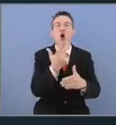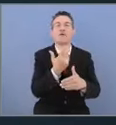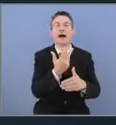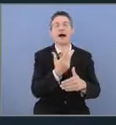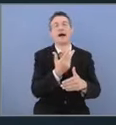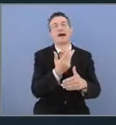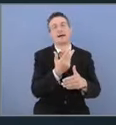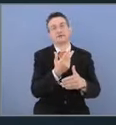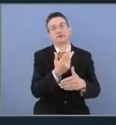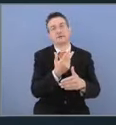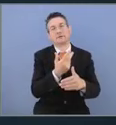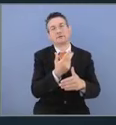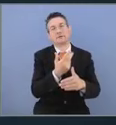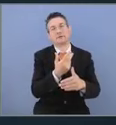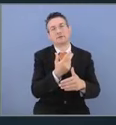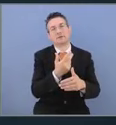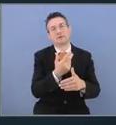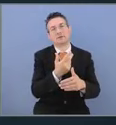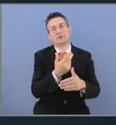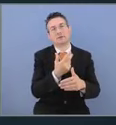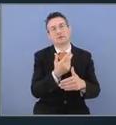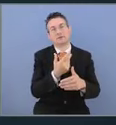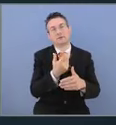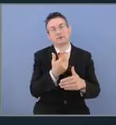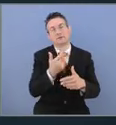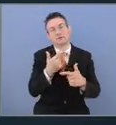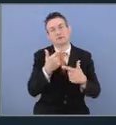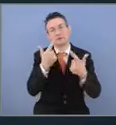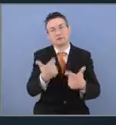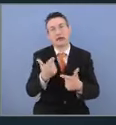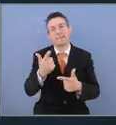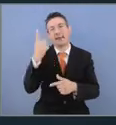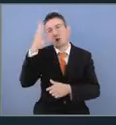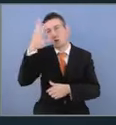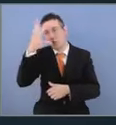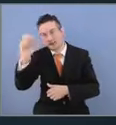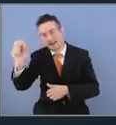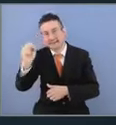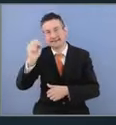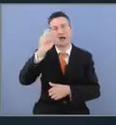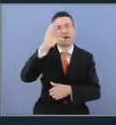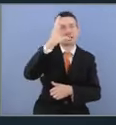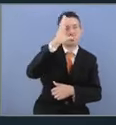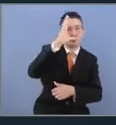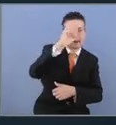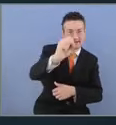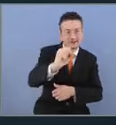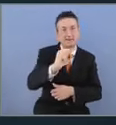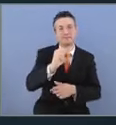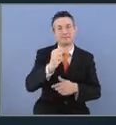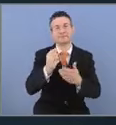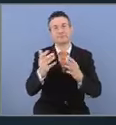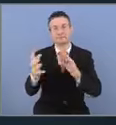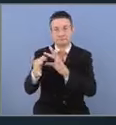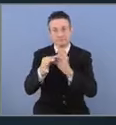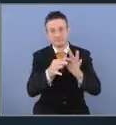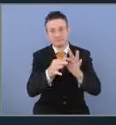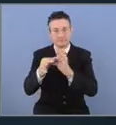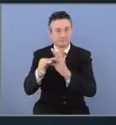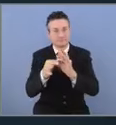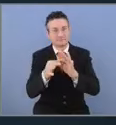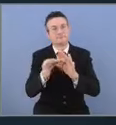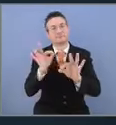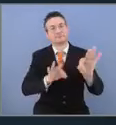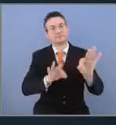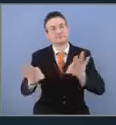i networking day, università per università, per aiutare questo collegamento strategico. Noi pensiamo che questa sarà